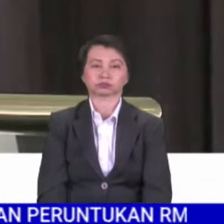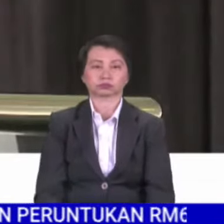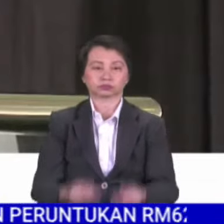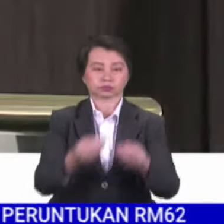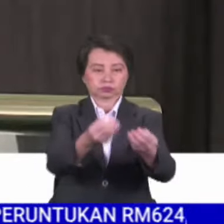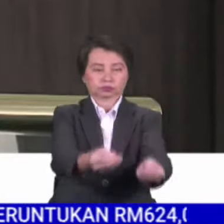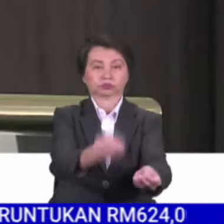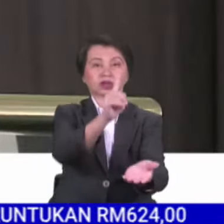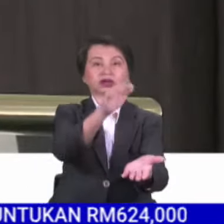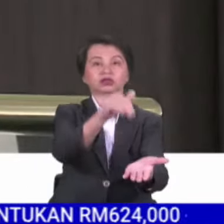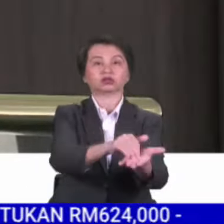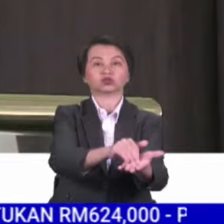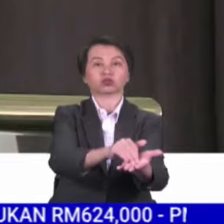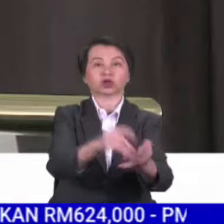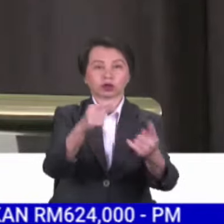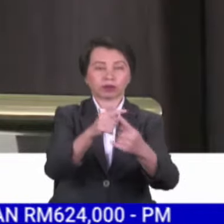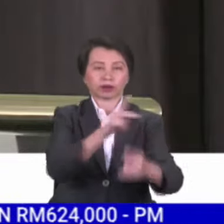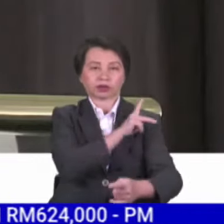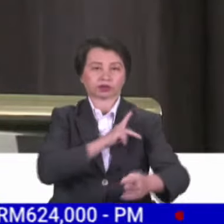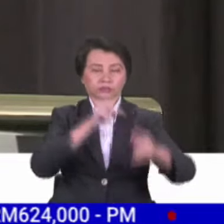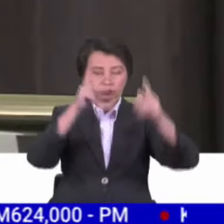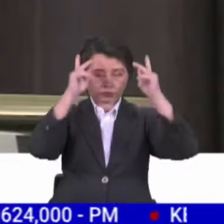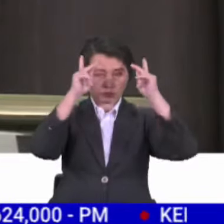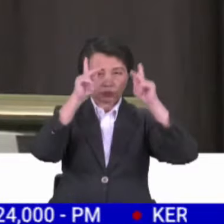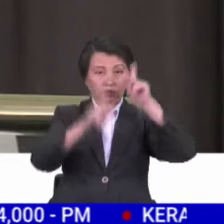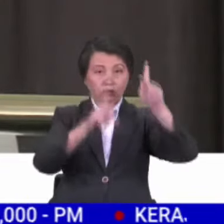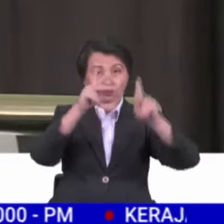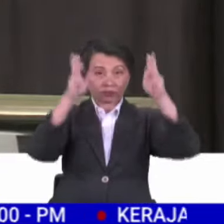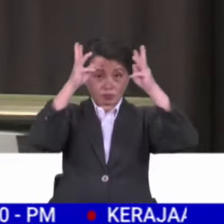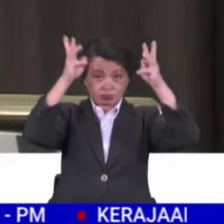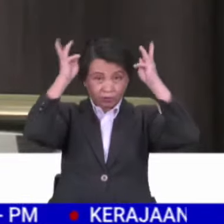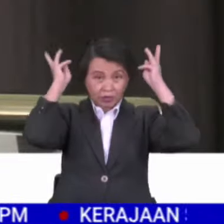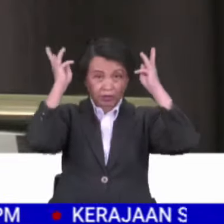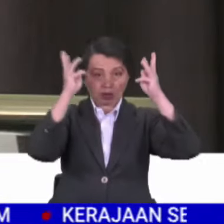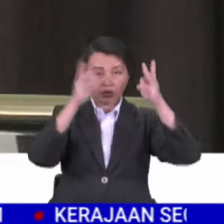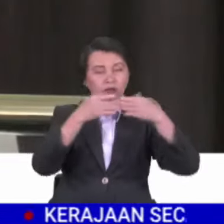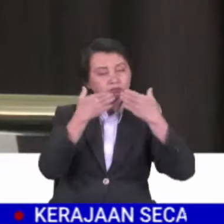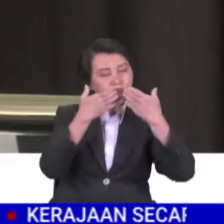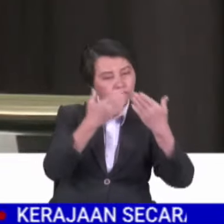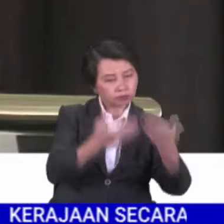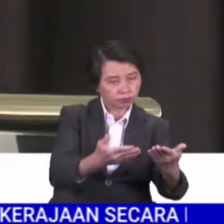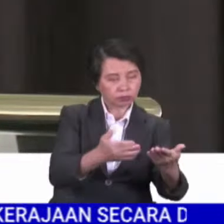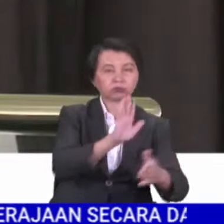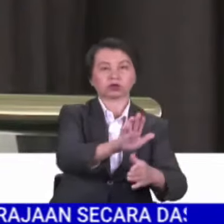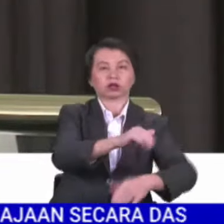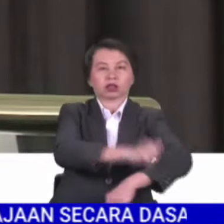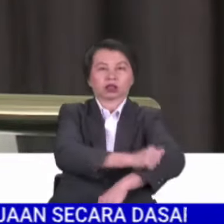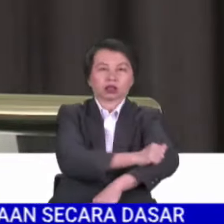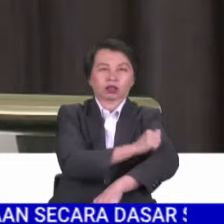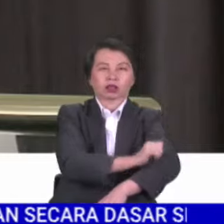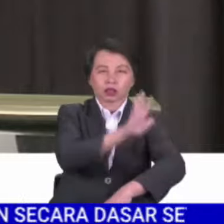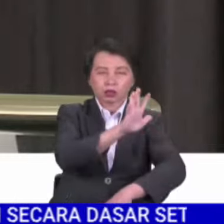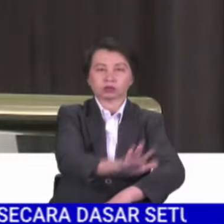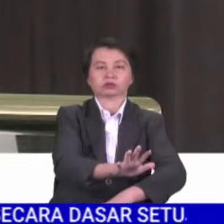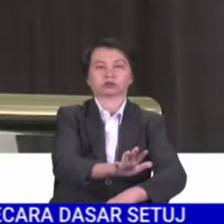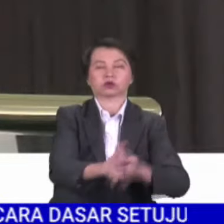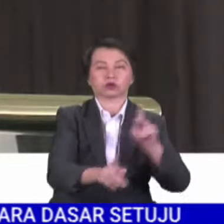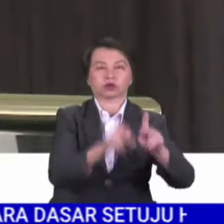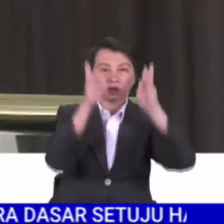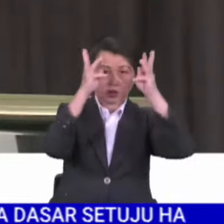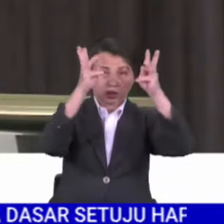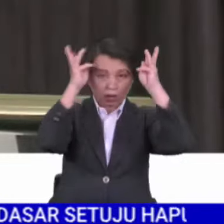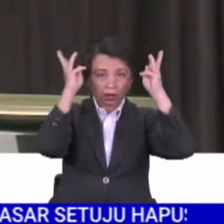Pemberian ini sebagai tanda penghargaan kerajaan dalam menghargai sumbangan dan jasa